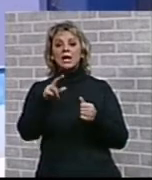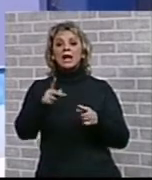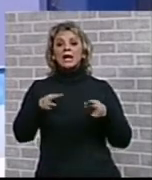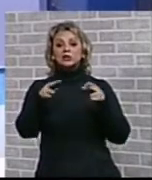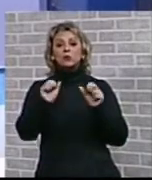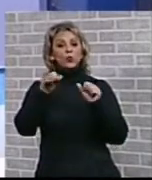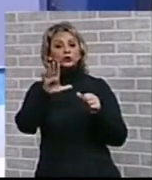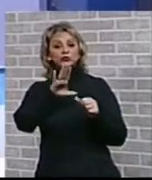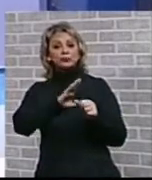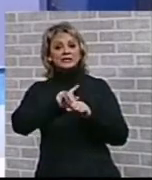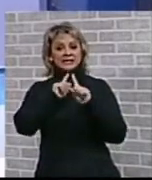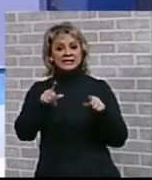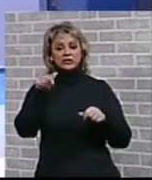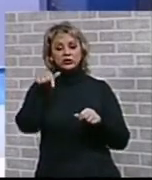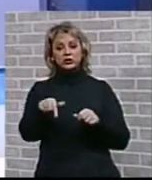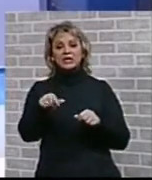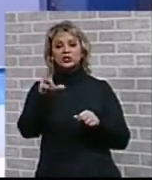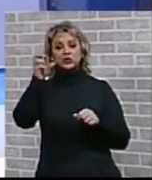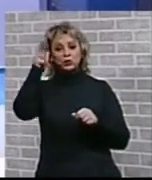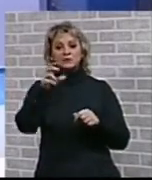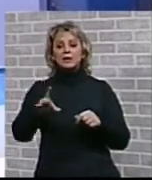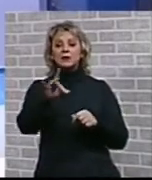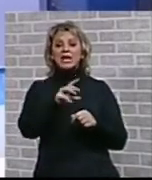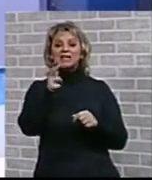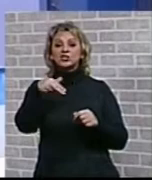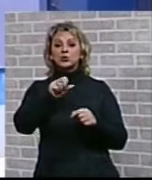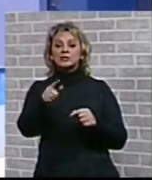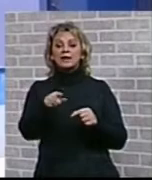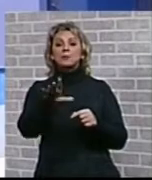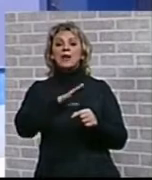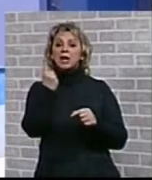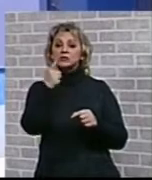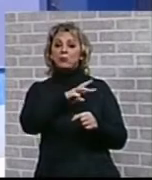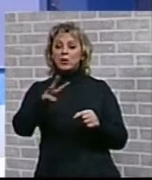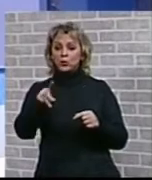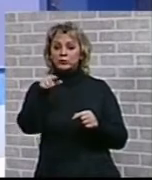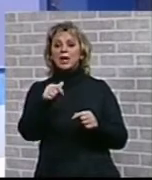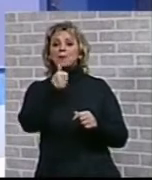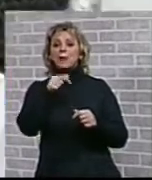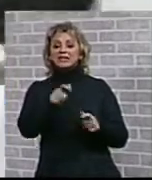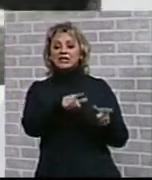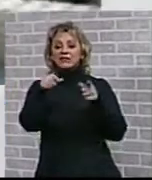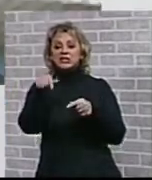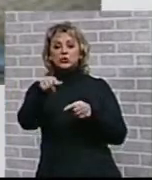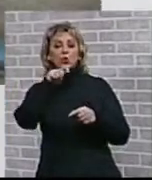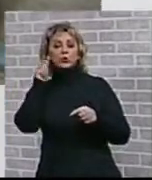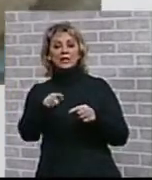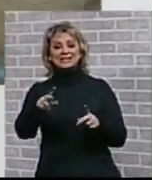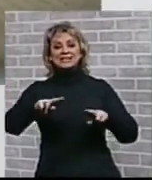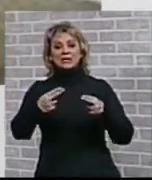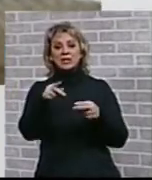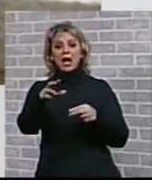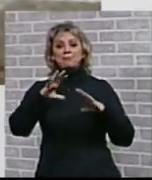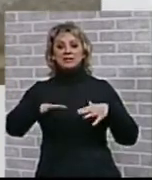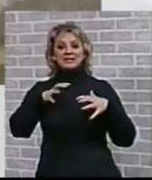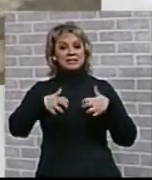Контрабанда может быть и экзотической. В Чертковском районе экзотика потянула на миллион. При попытке въезда с Украины задержаны